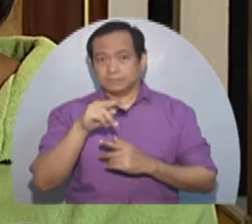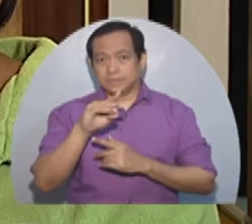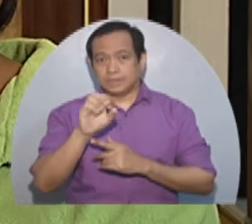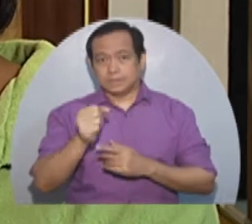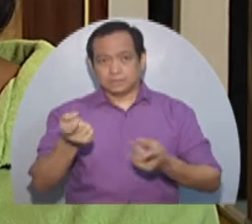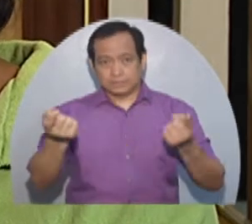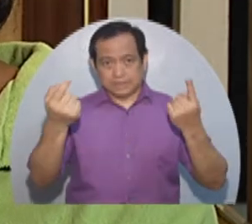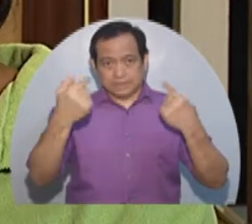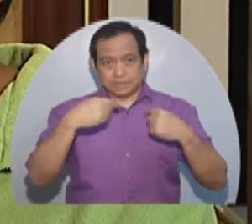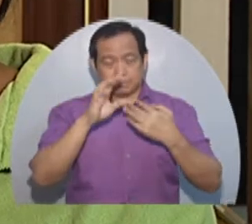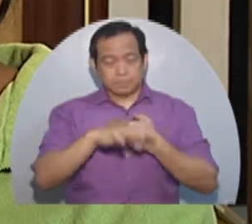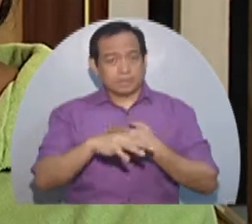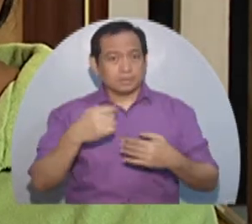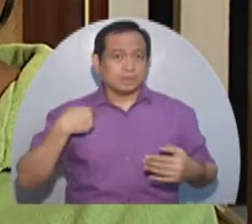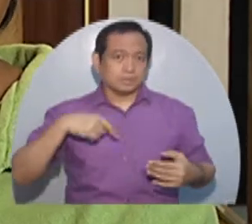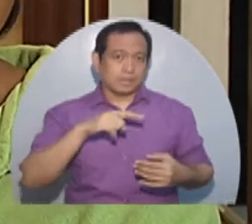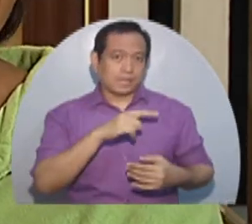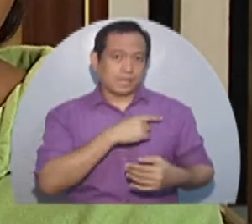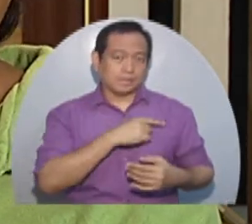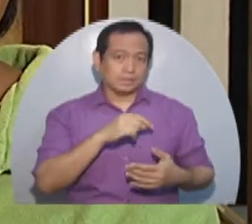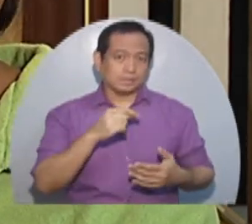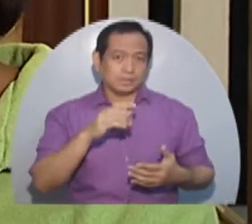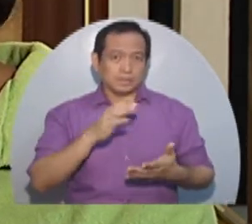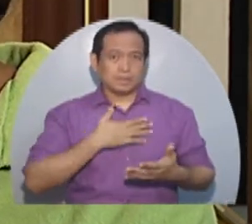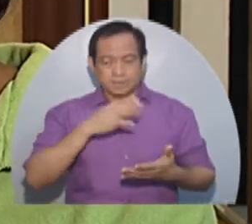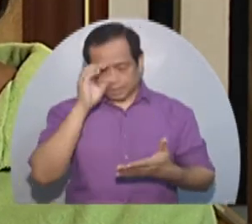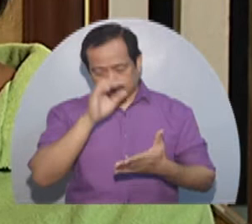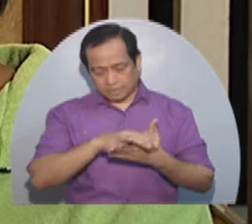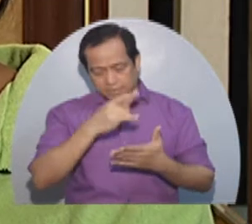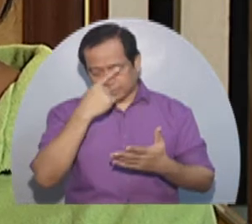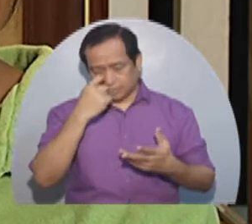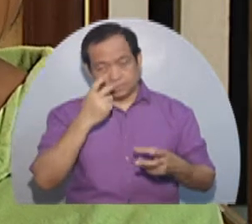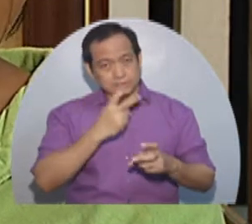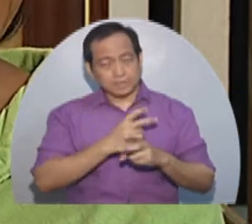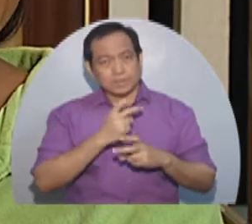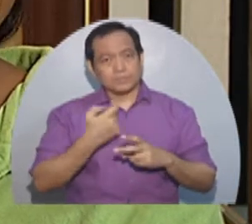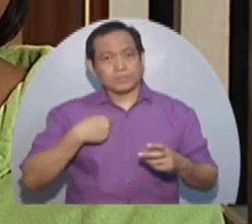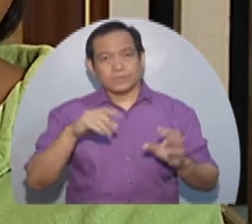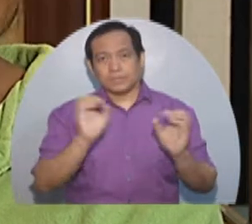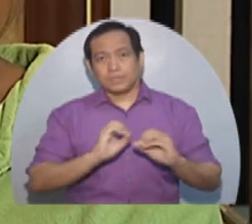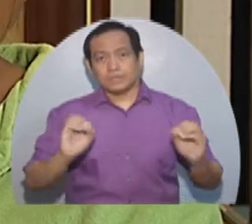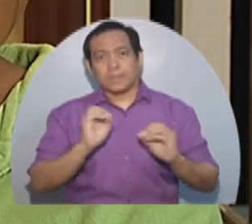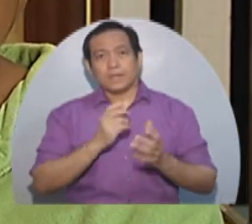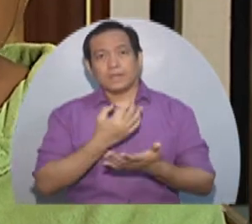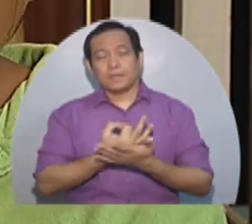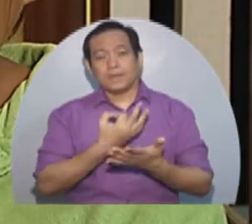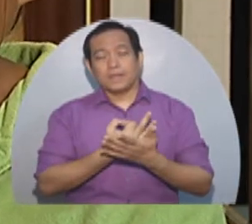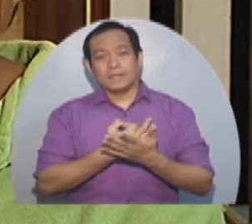umuwi ka na sa amin ni Papa mo. Kasi hirap na rin po kami eh. Wala kaming